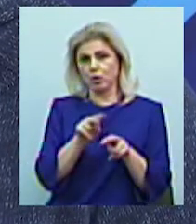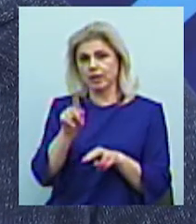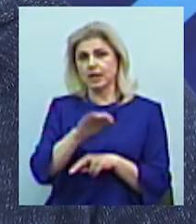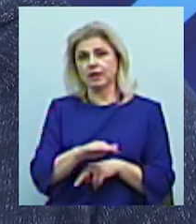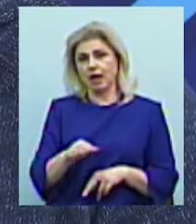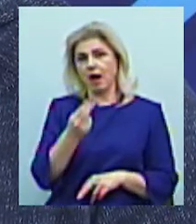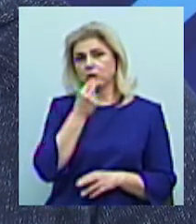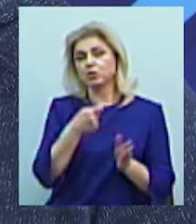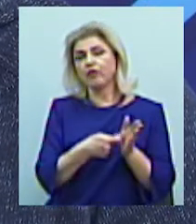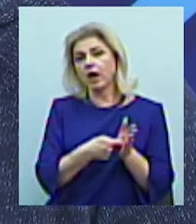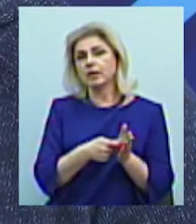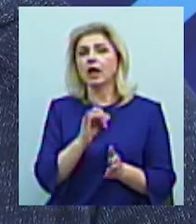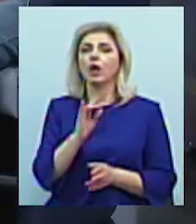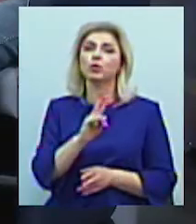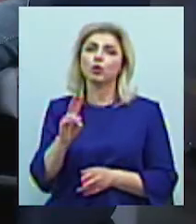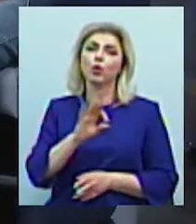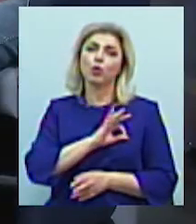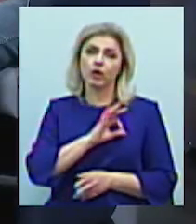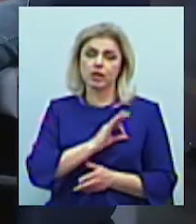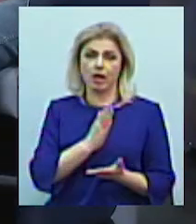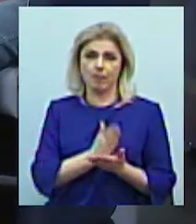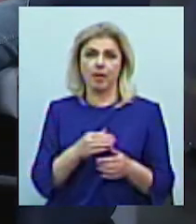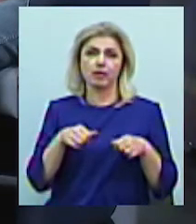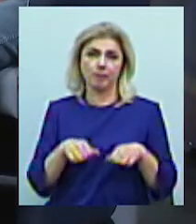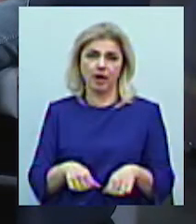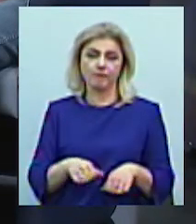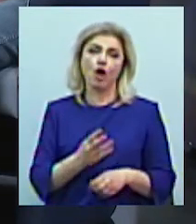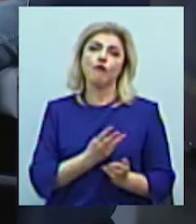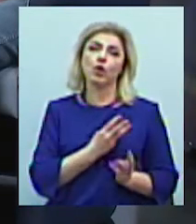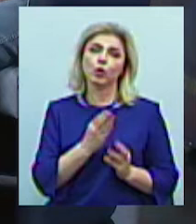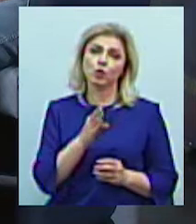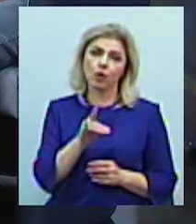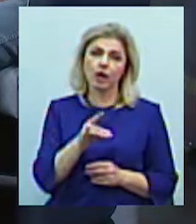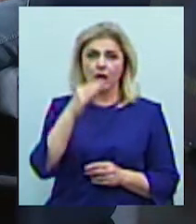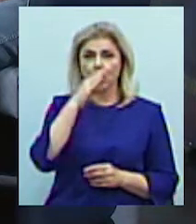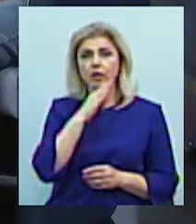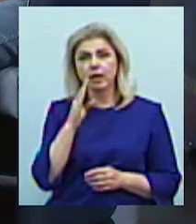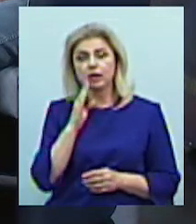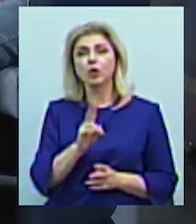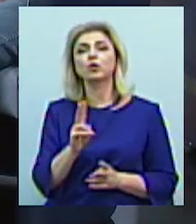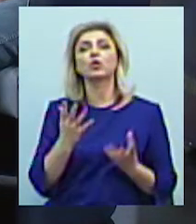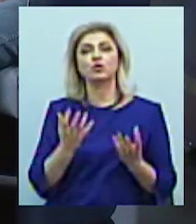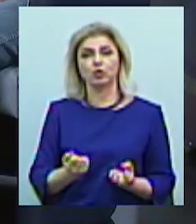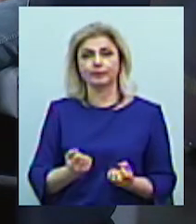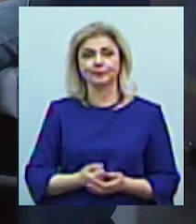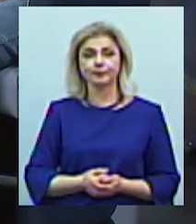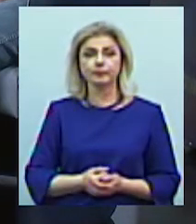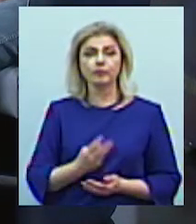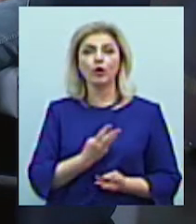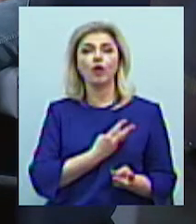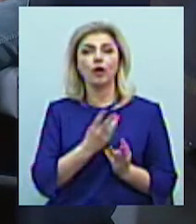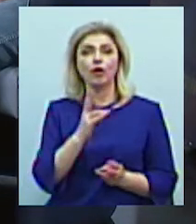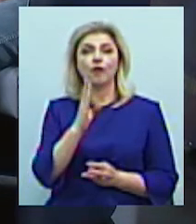дитячим харчуванням? І хто юридично може мати таке право? Волонтери, батьки, хто ще? Будь ласка. Ну, волонтери,